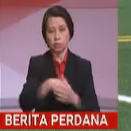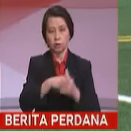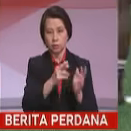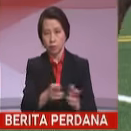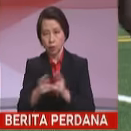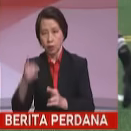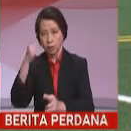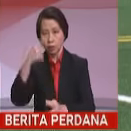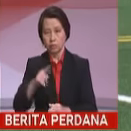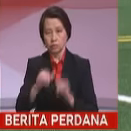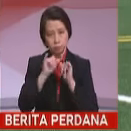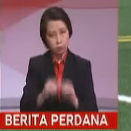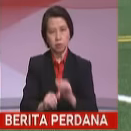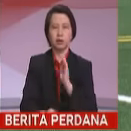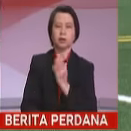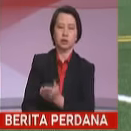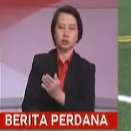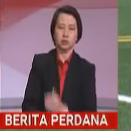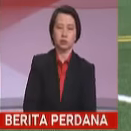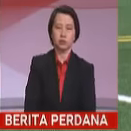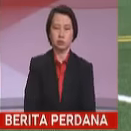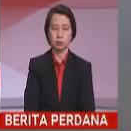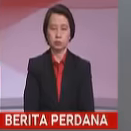perancangan untuk mengekalkannya.